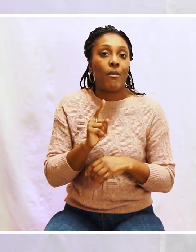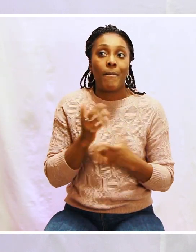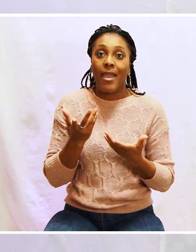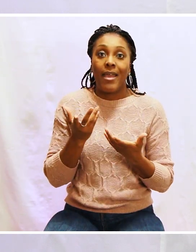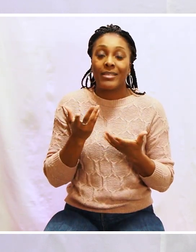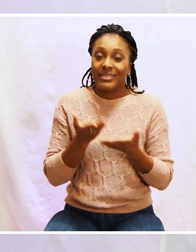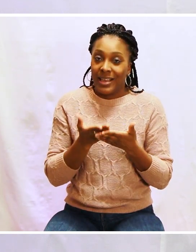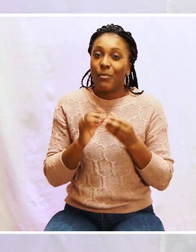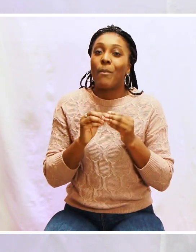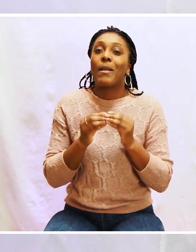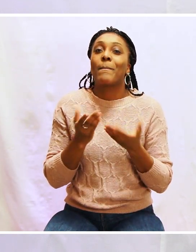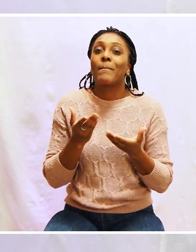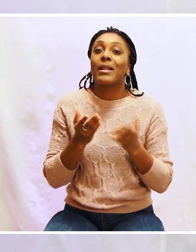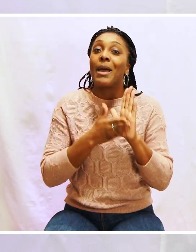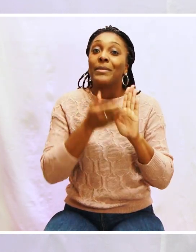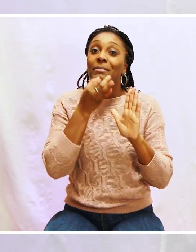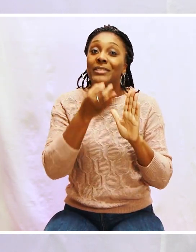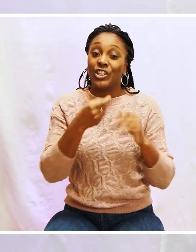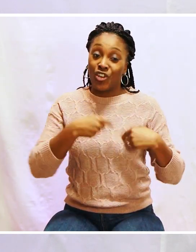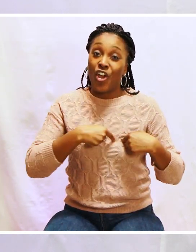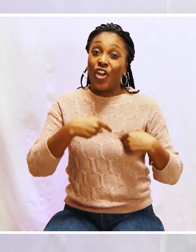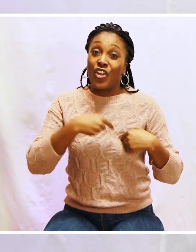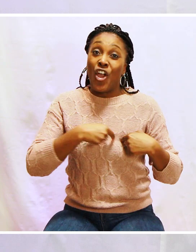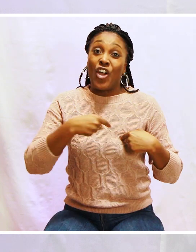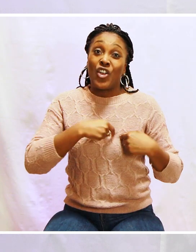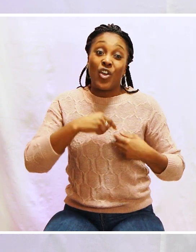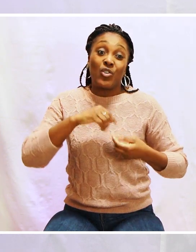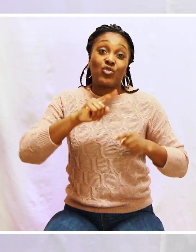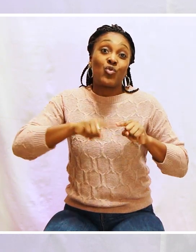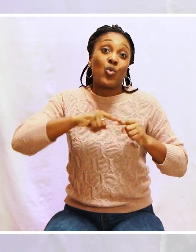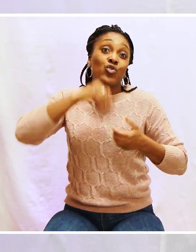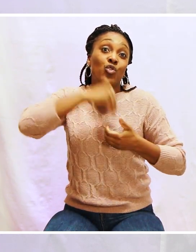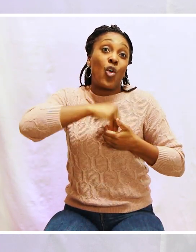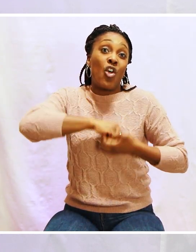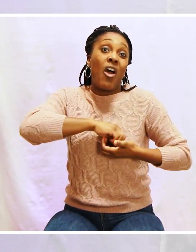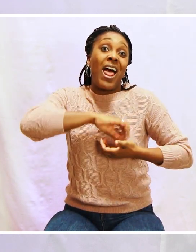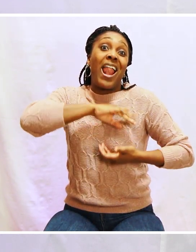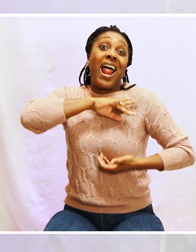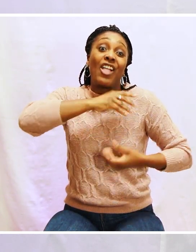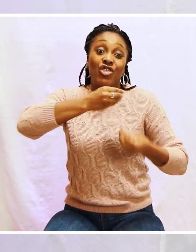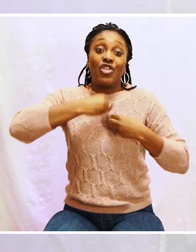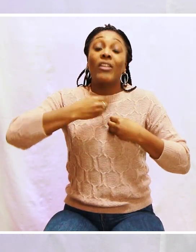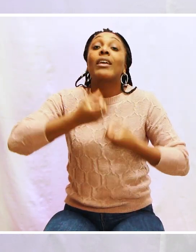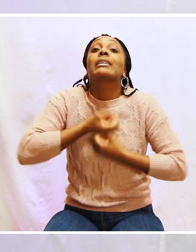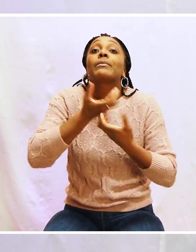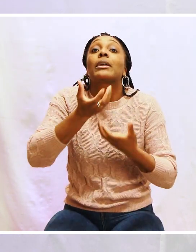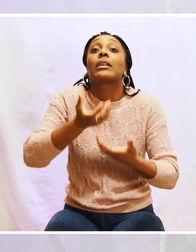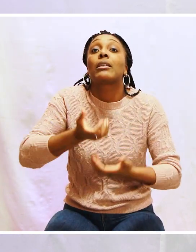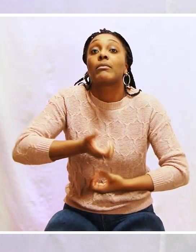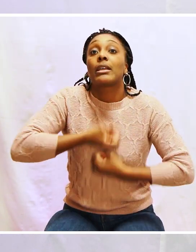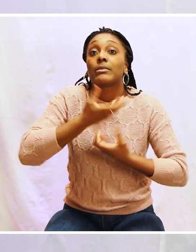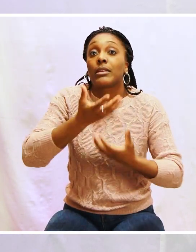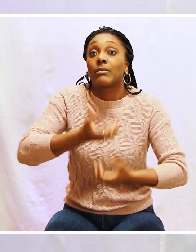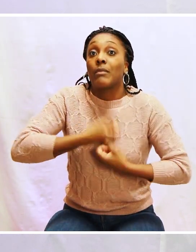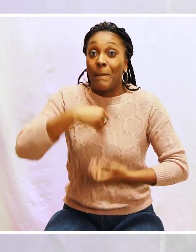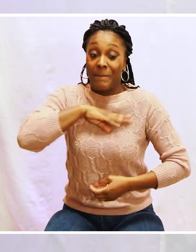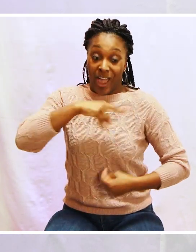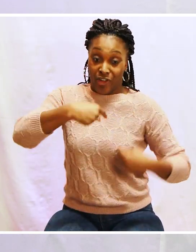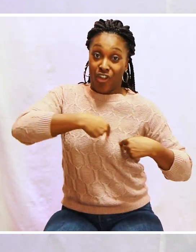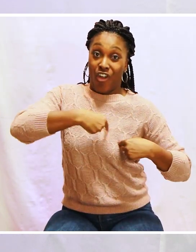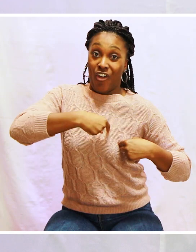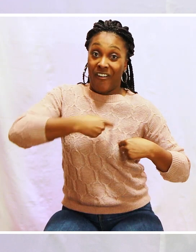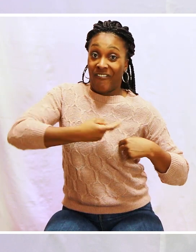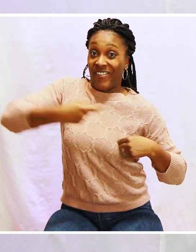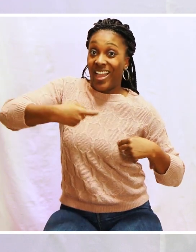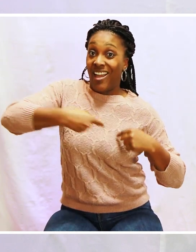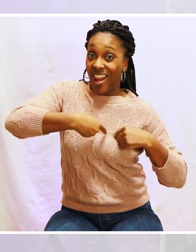c'est de l'abondance du cœur que la bouche parle. Ça, c'est Luc 6, 45, c'est Jésus qui le dit. De l'abondance du cœur, la bouche parle. Donc en